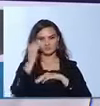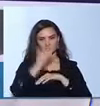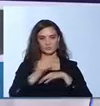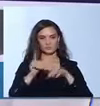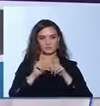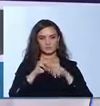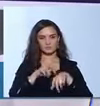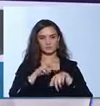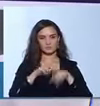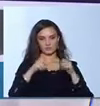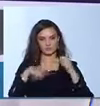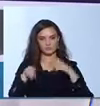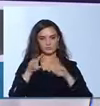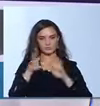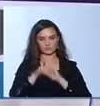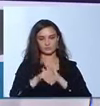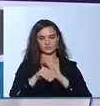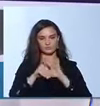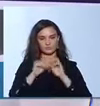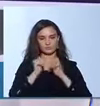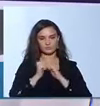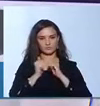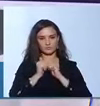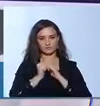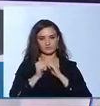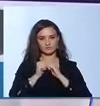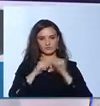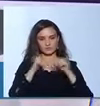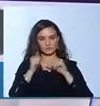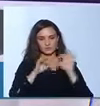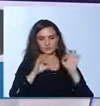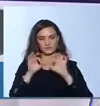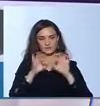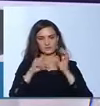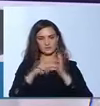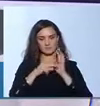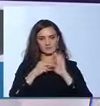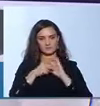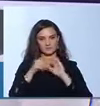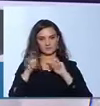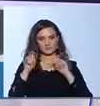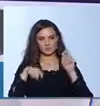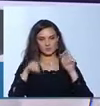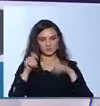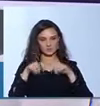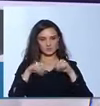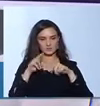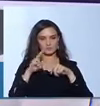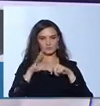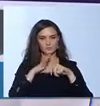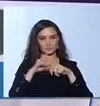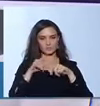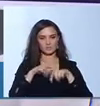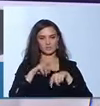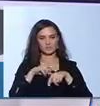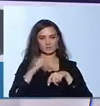ასევე სამედიცინო წრეებში. ყოველ წლიურად იგეგმება ეს კონგრესი და მოხდეს